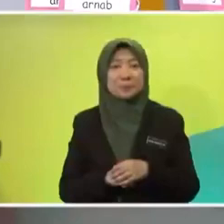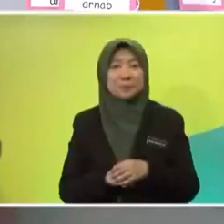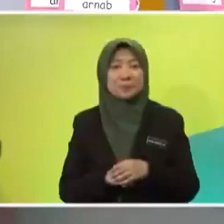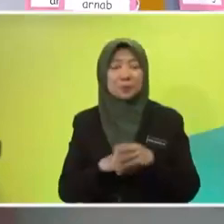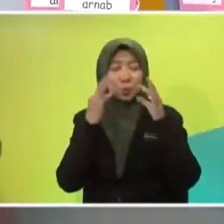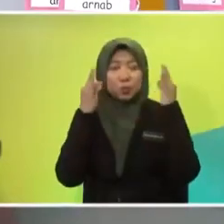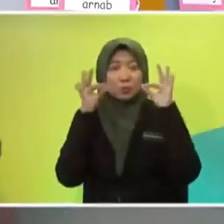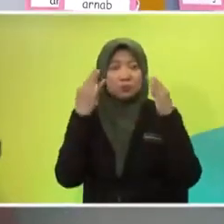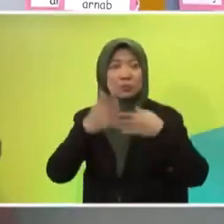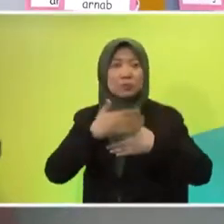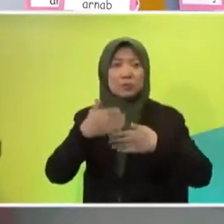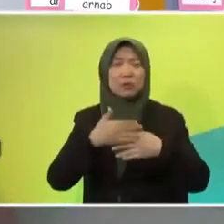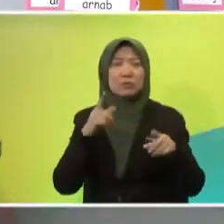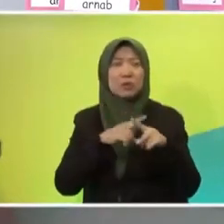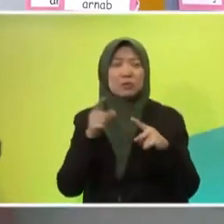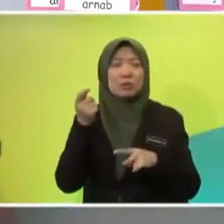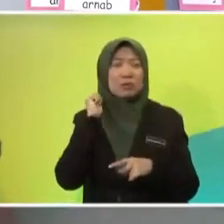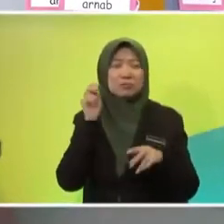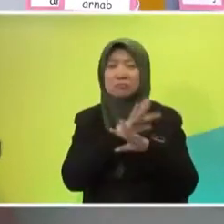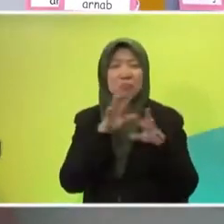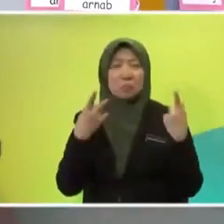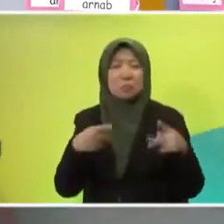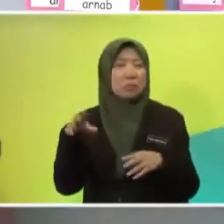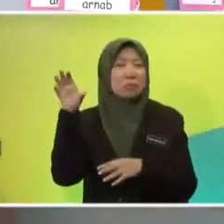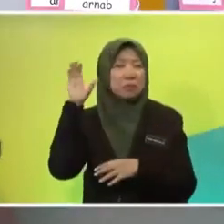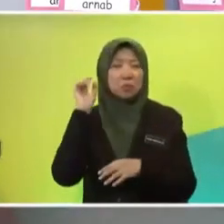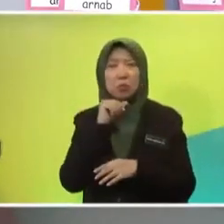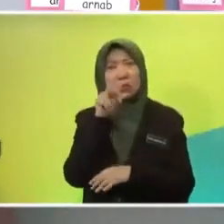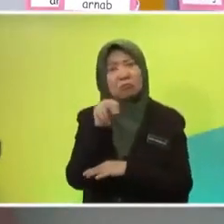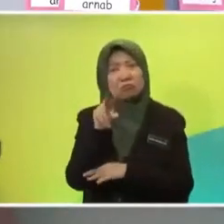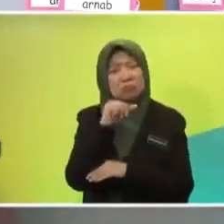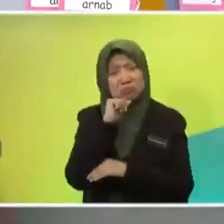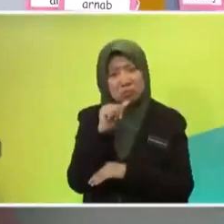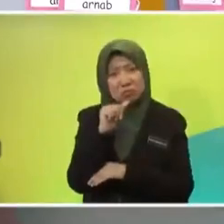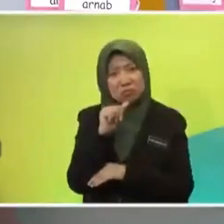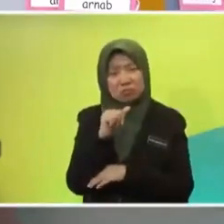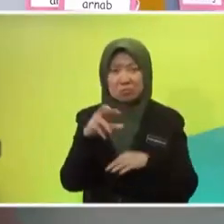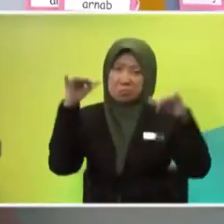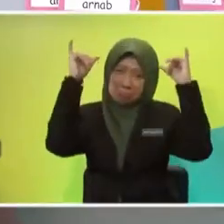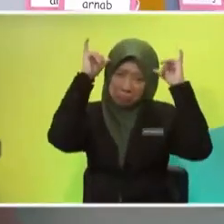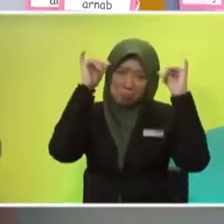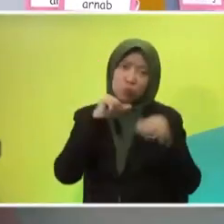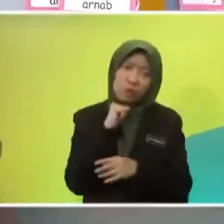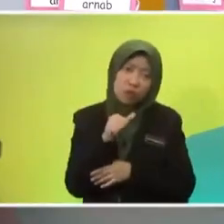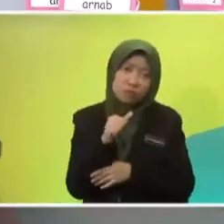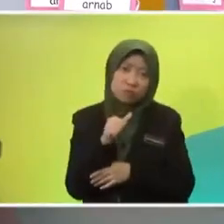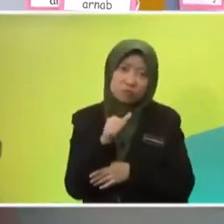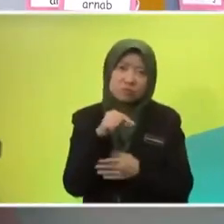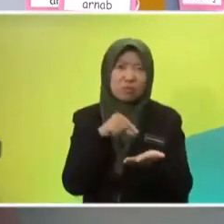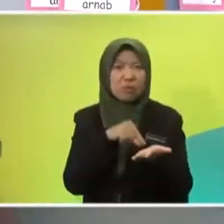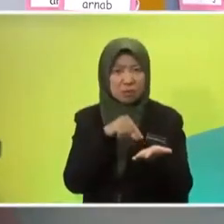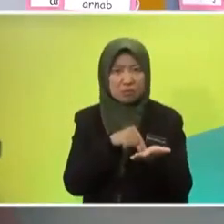bunyi ni saya tak pernah dengar. Bukan bunyi itik, bukan bunyi lembu, bukan bunyi ayam